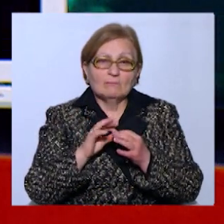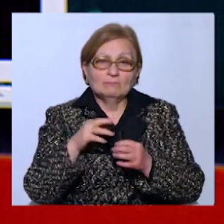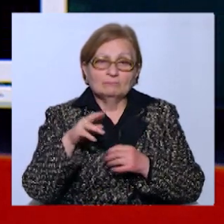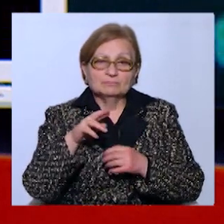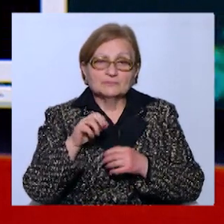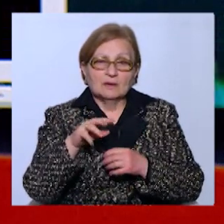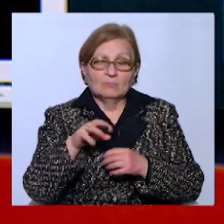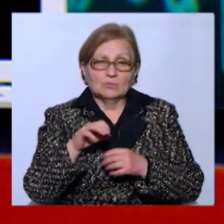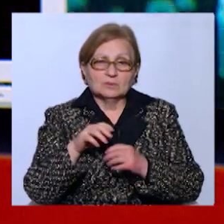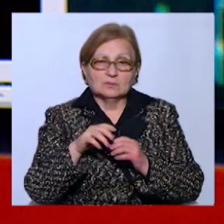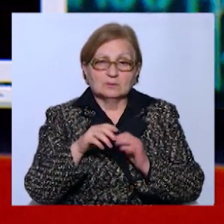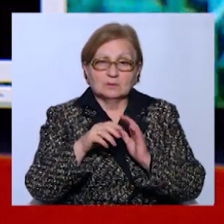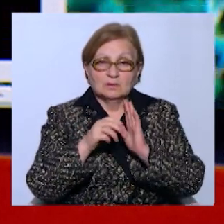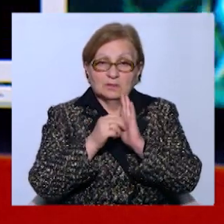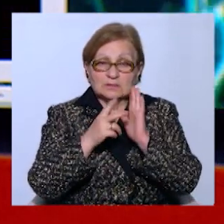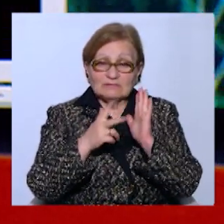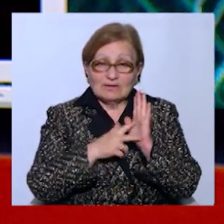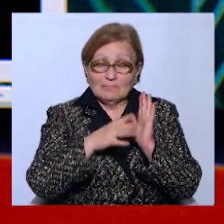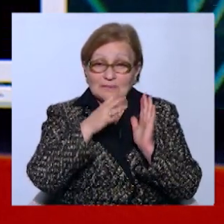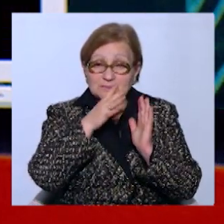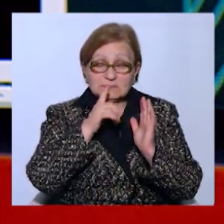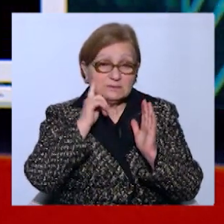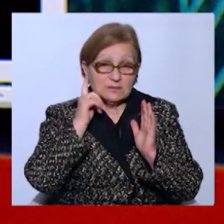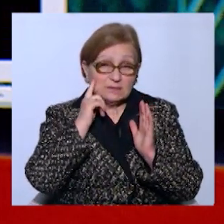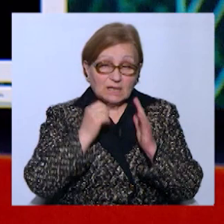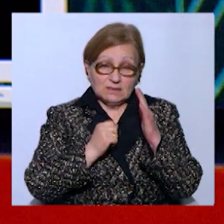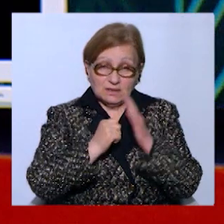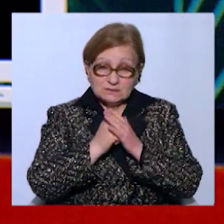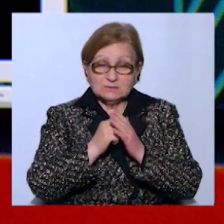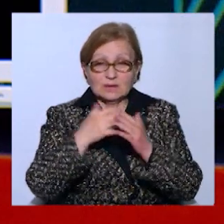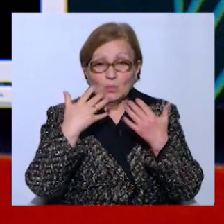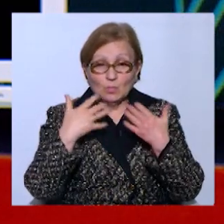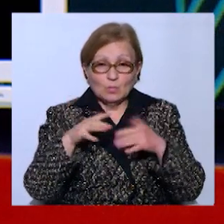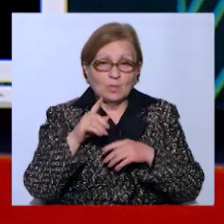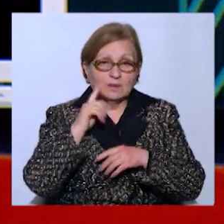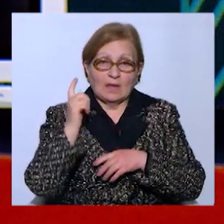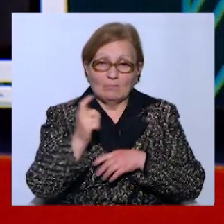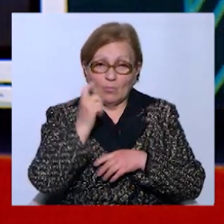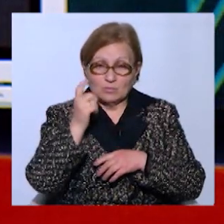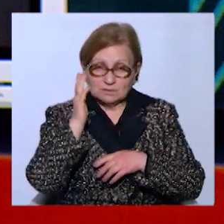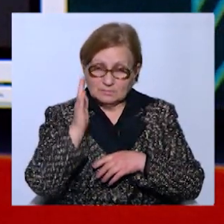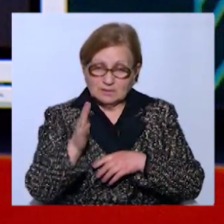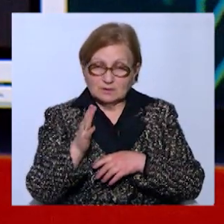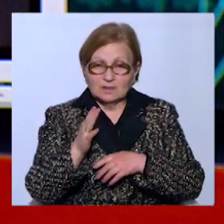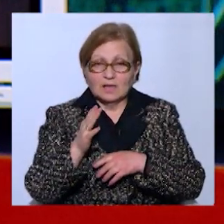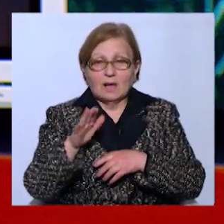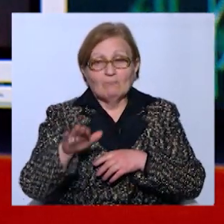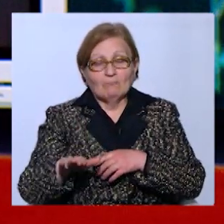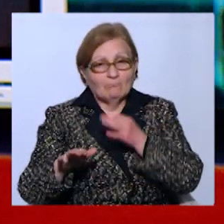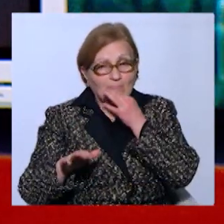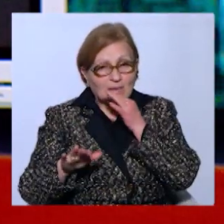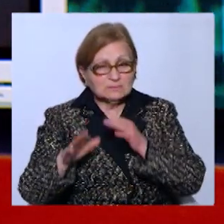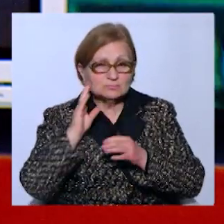თქვენ ისით, რომ 18 წლიდან უკვე დამოუკიდებლები იქნებით. მანამდე მშობლებზე ხართ, ხო, დამოკიდებულები? ანუ ჩვეულებრივ